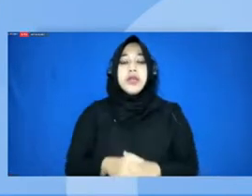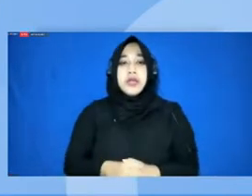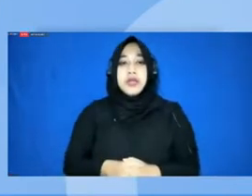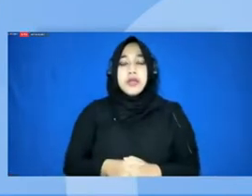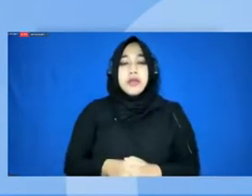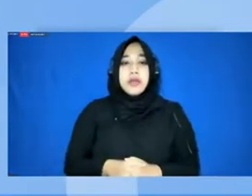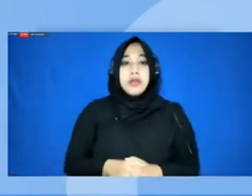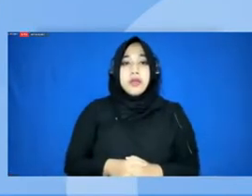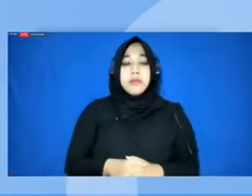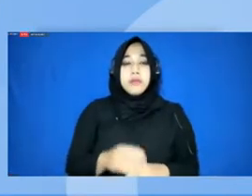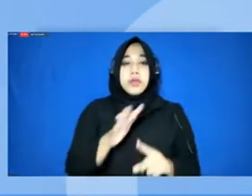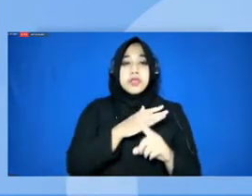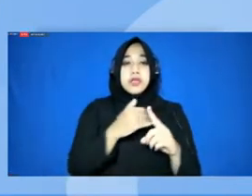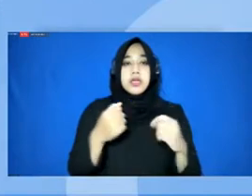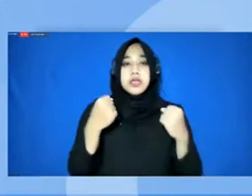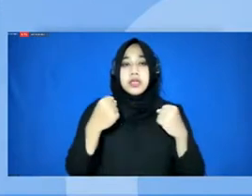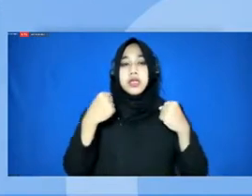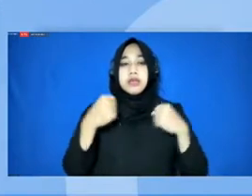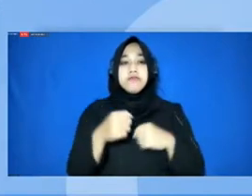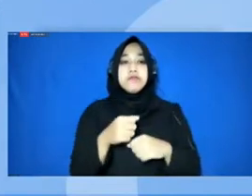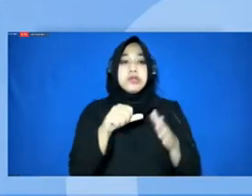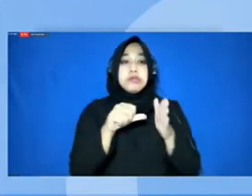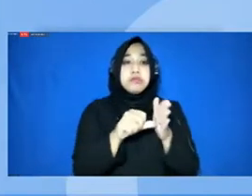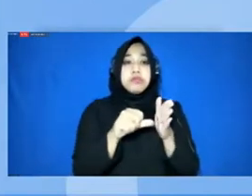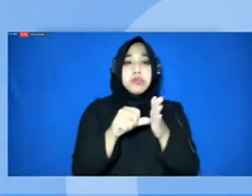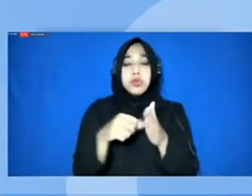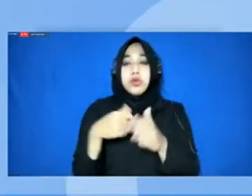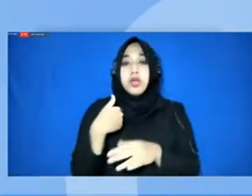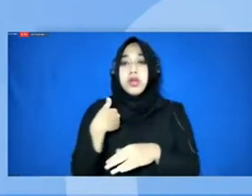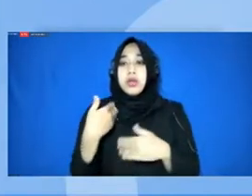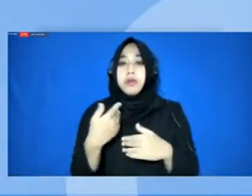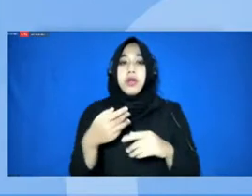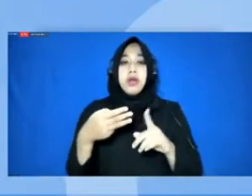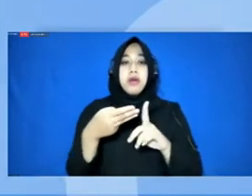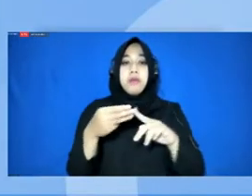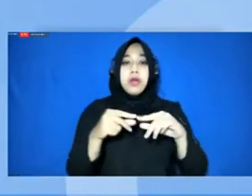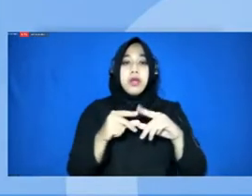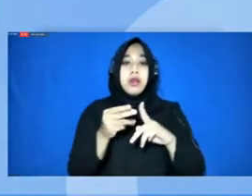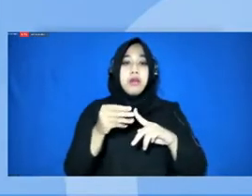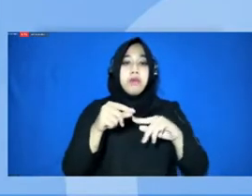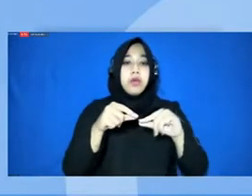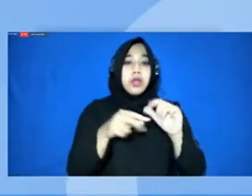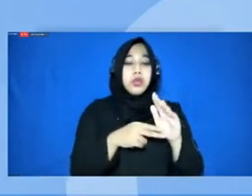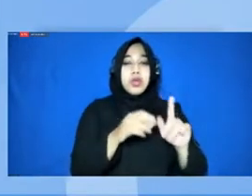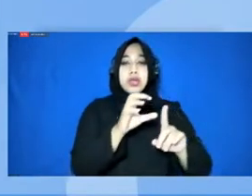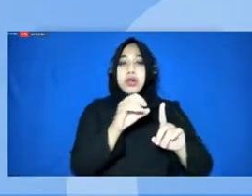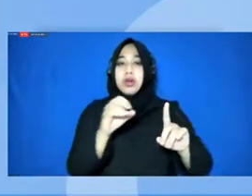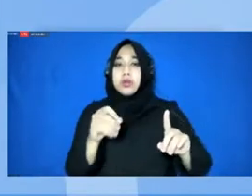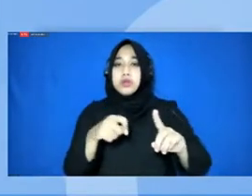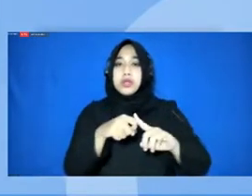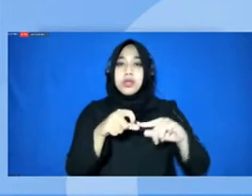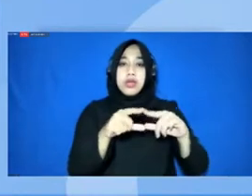Masyarakat dan tenaga kesehatan turut terbantu dengan adanya bala bantuan ratusan kader serta